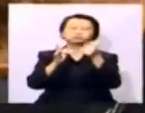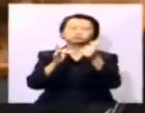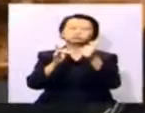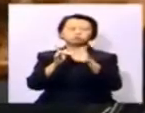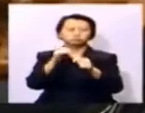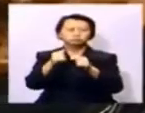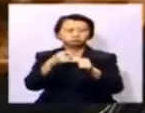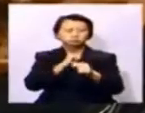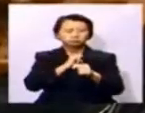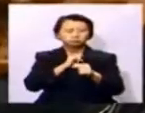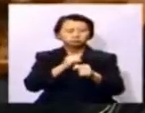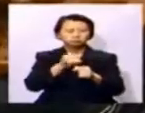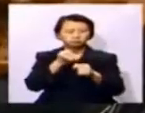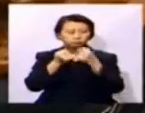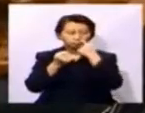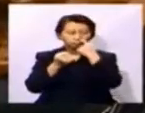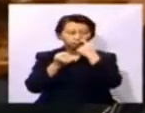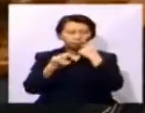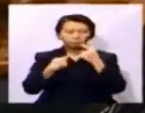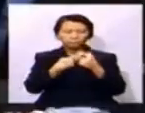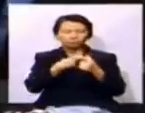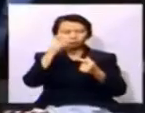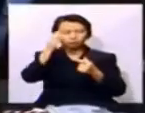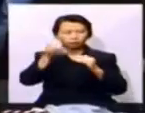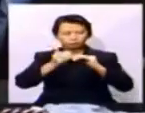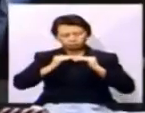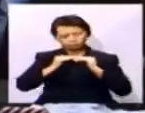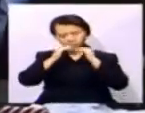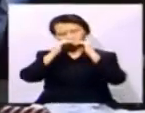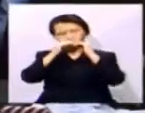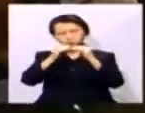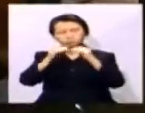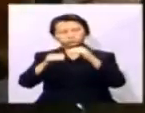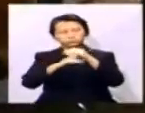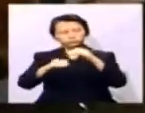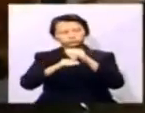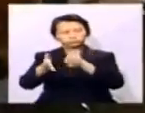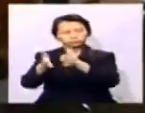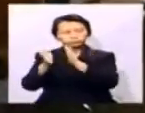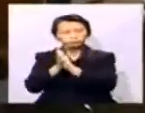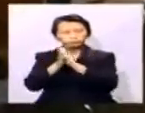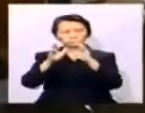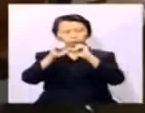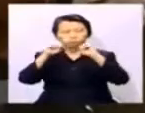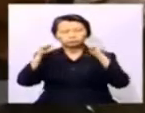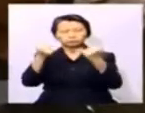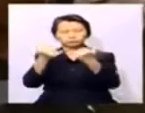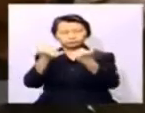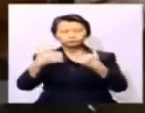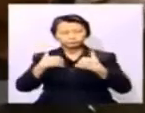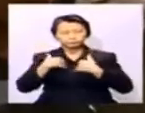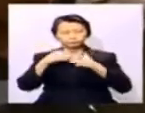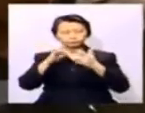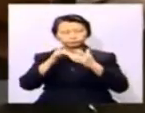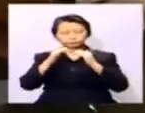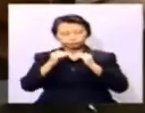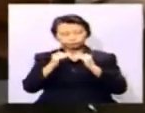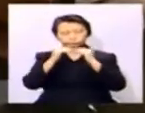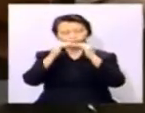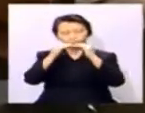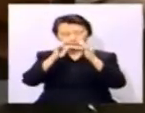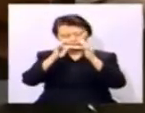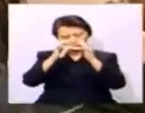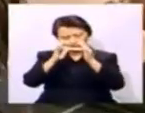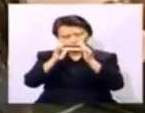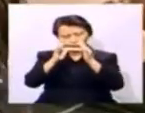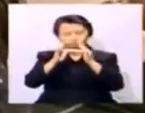Melalui SME, kita akan naik. Kita akan minta syarikat yang ada lesen untuk menaikkan